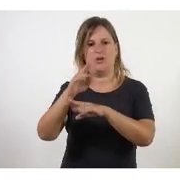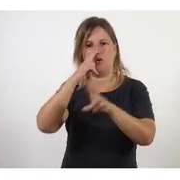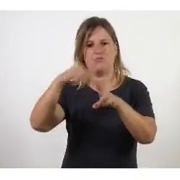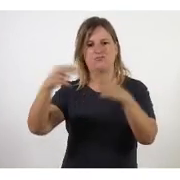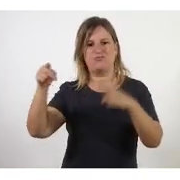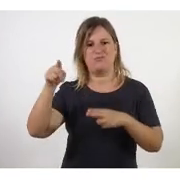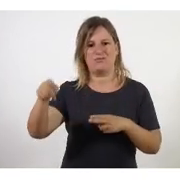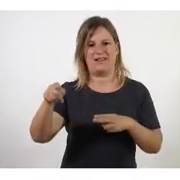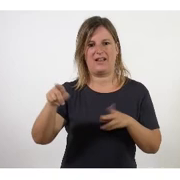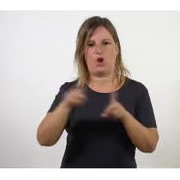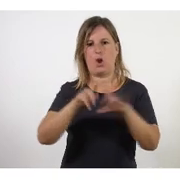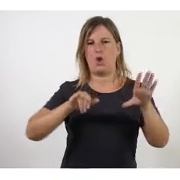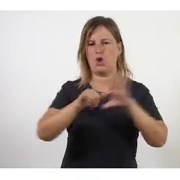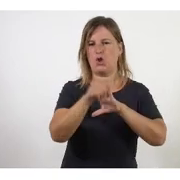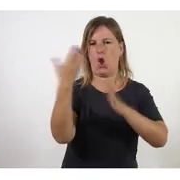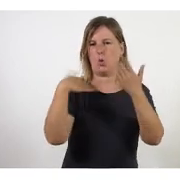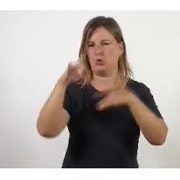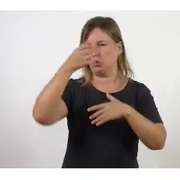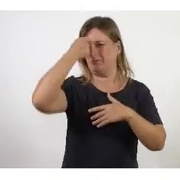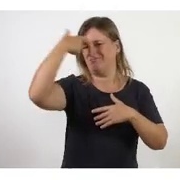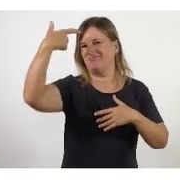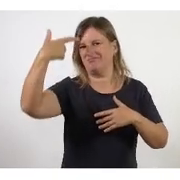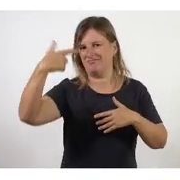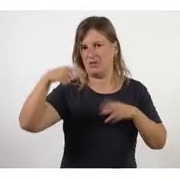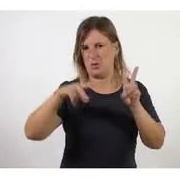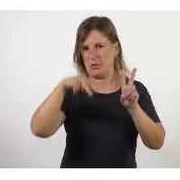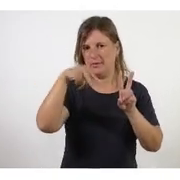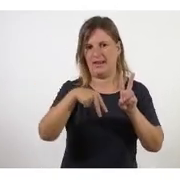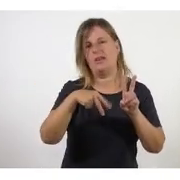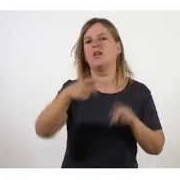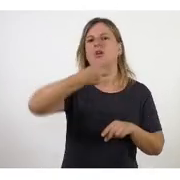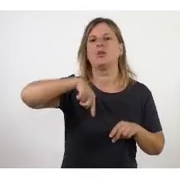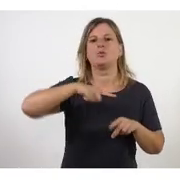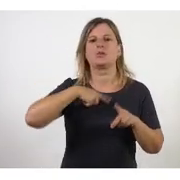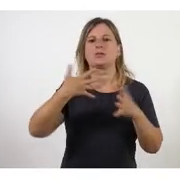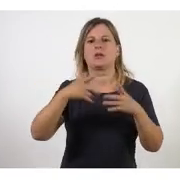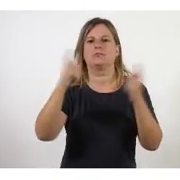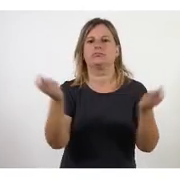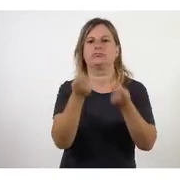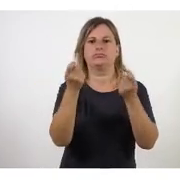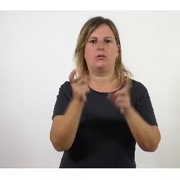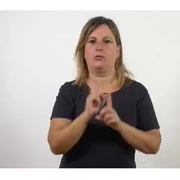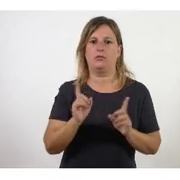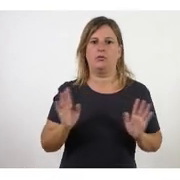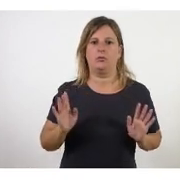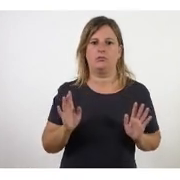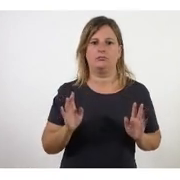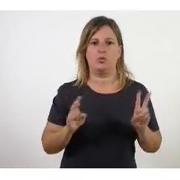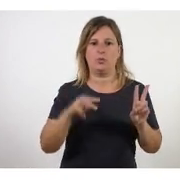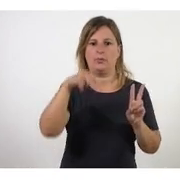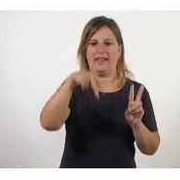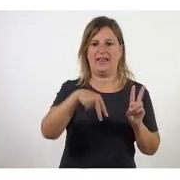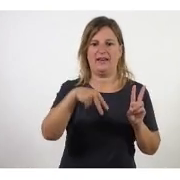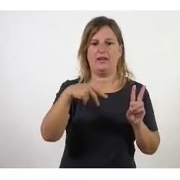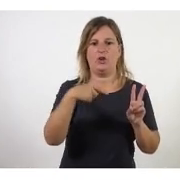un YouTube. Nosaltres no ho publicarem dins d'OBN. Nosaltres estem fent